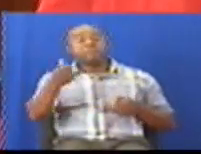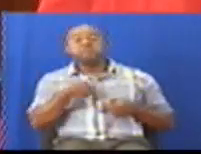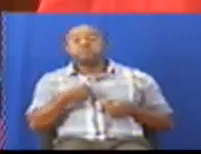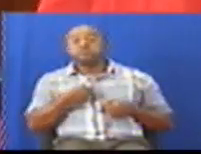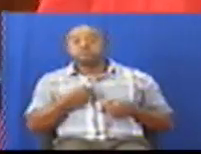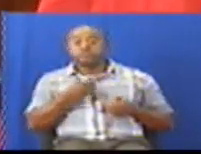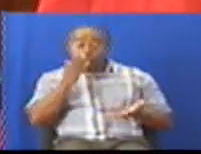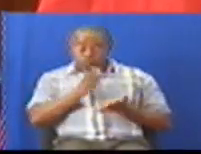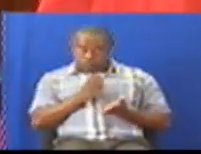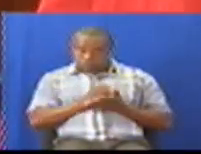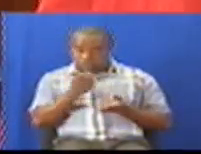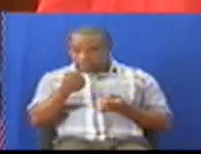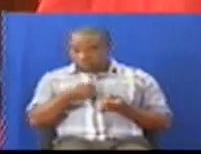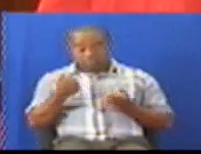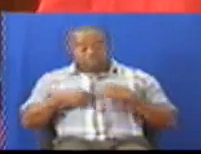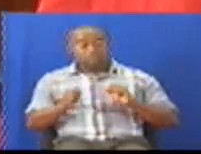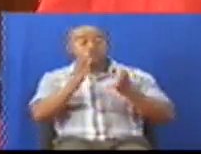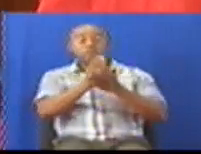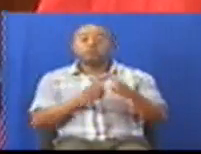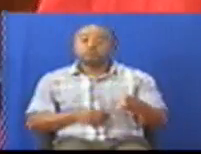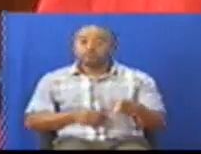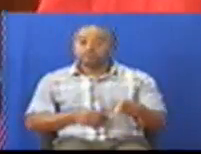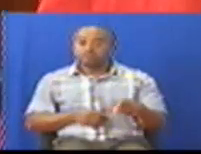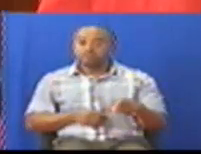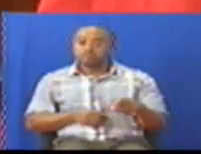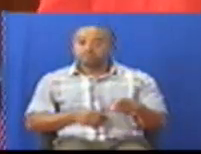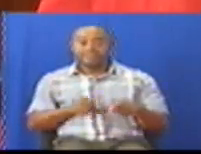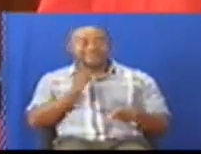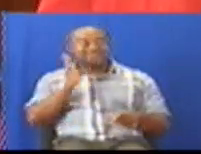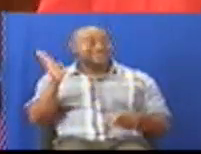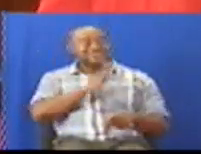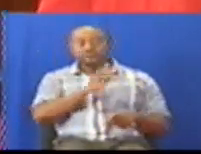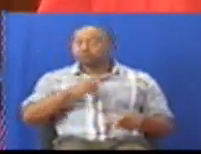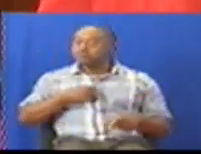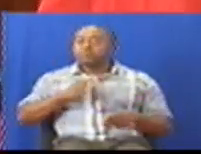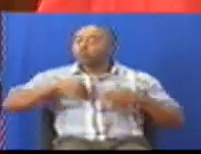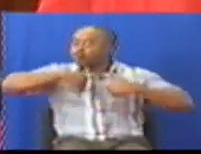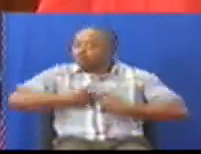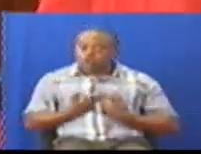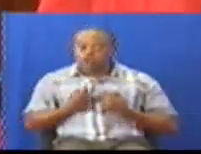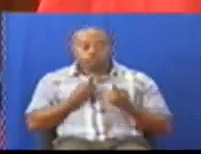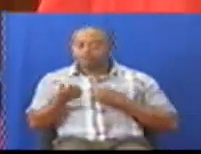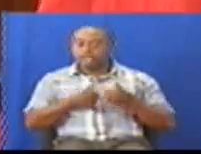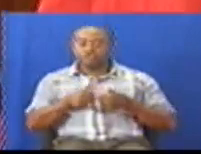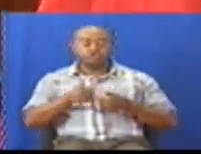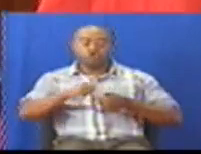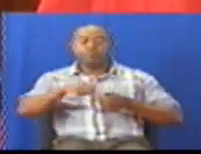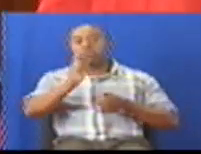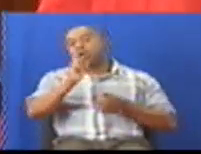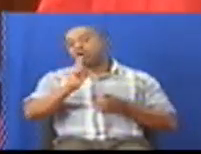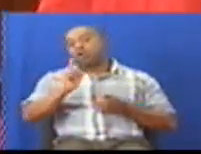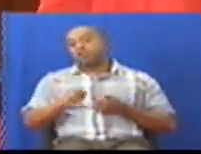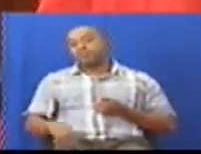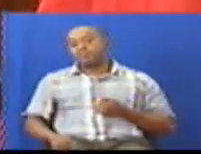kweli nimewatendea haki kama mnavyoniona, na kila siku sichoki kusemea mkoa wa Njombe. Kwa hiyo nitumie pia nafasi